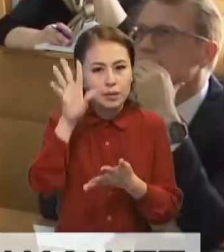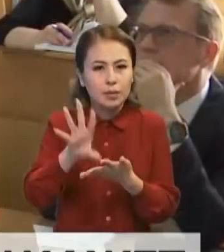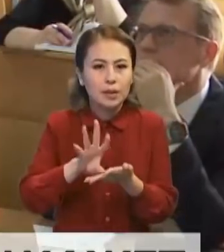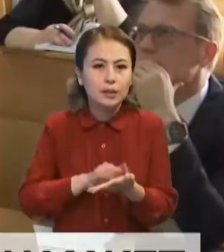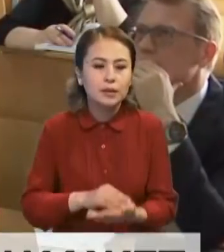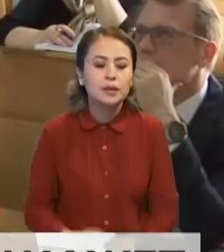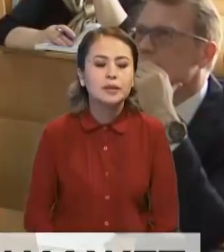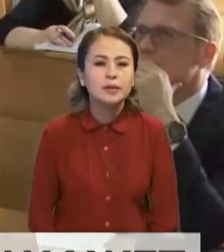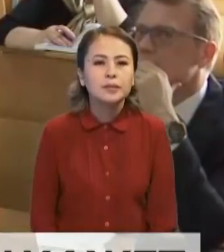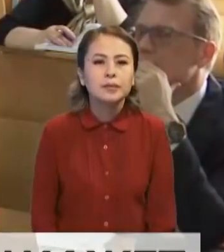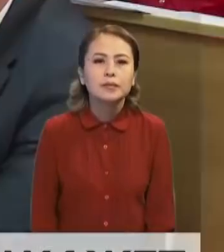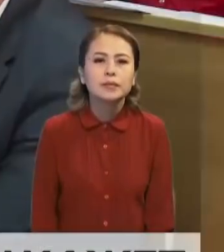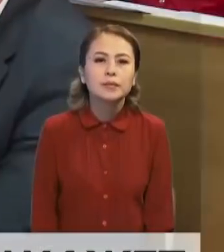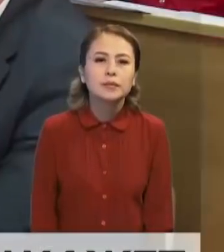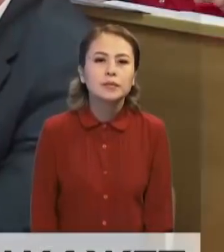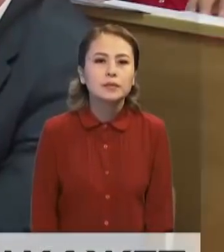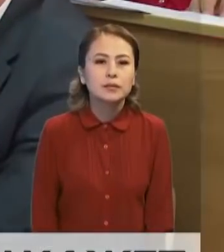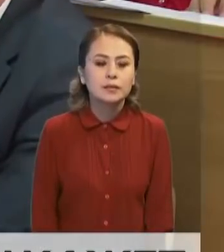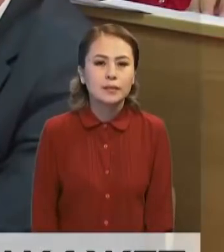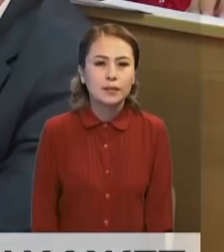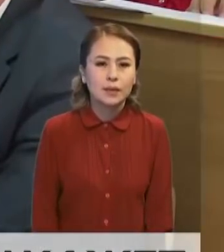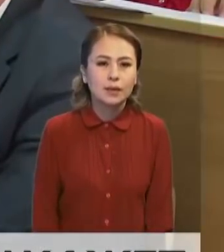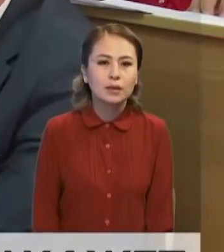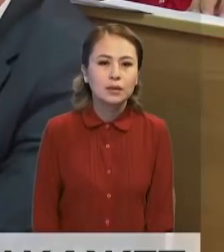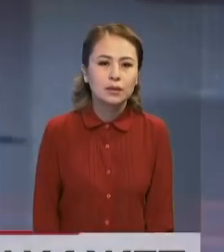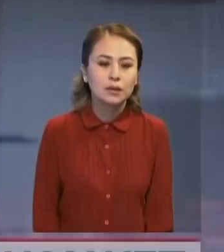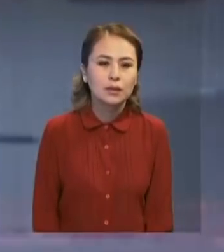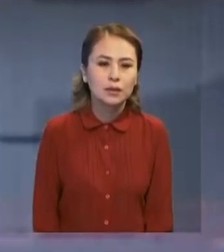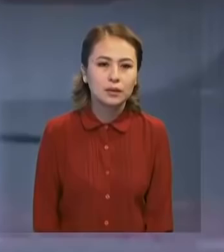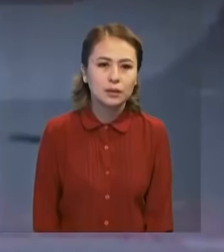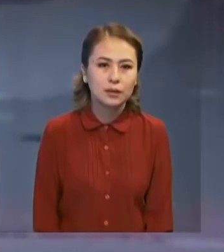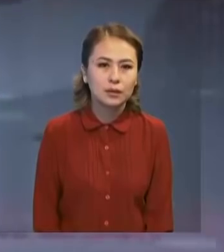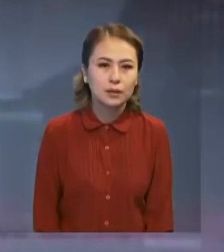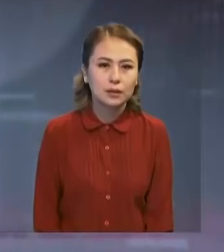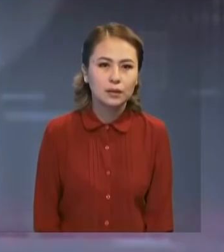Қорған Қонысбайұлы, Жандос Сұлтанғазы, Хабар 24.